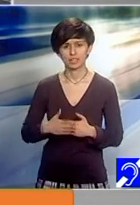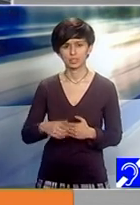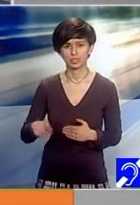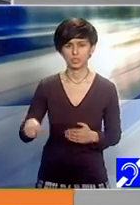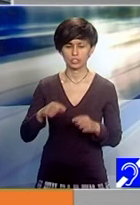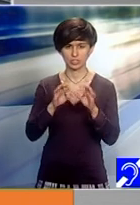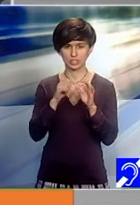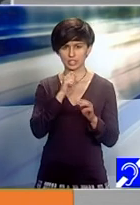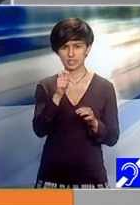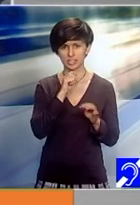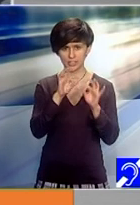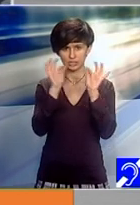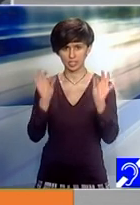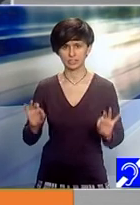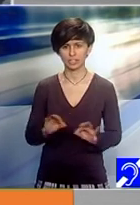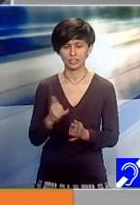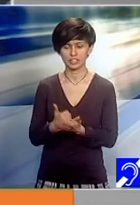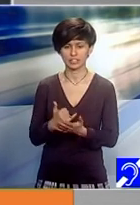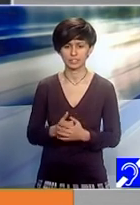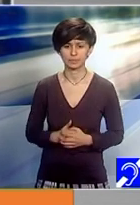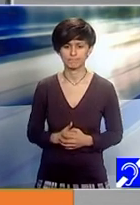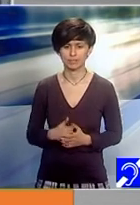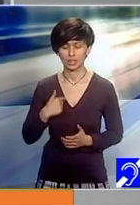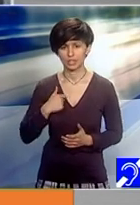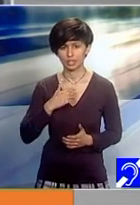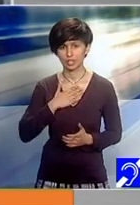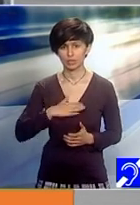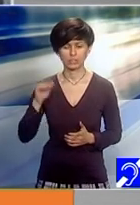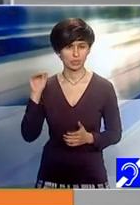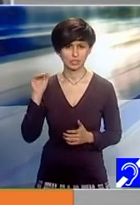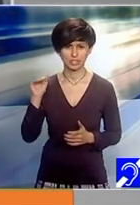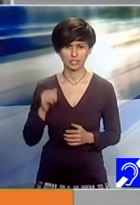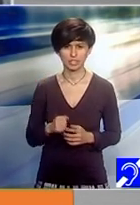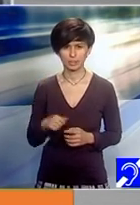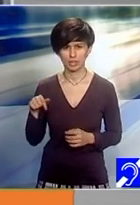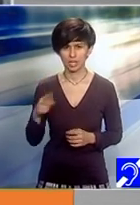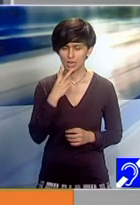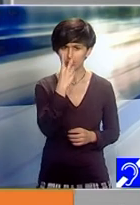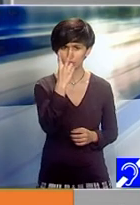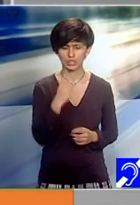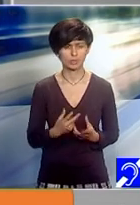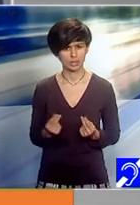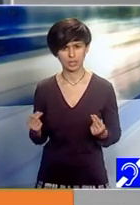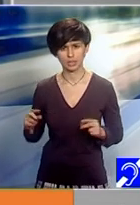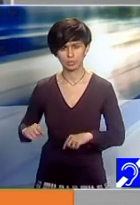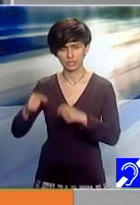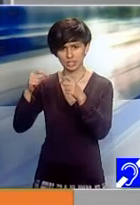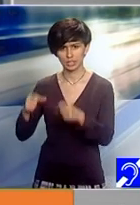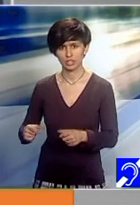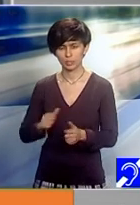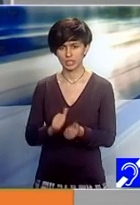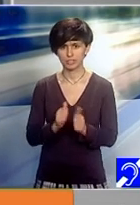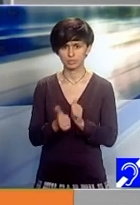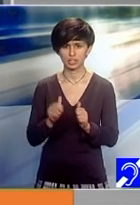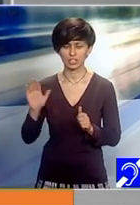Vreau să vă întreb, având în vedere că acum constatăm că foarte multe domenii sportive din România au probleme mari